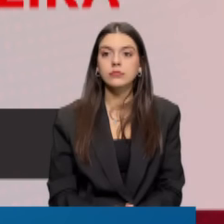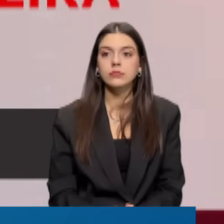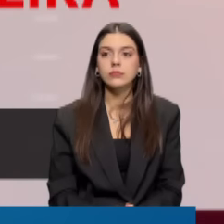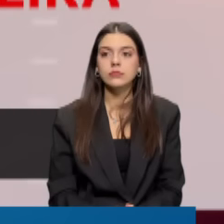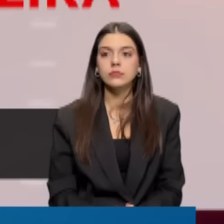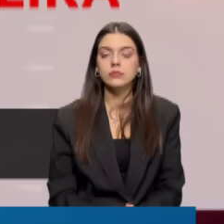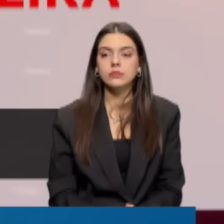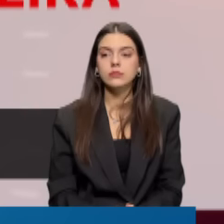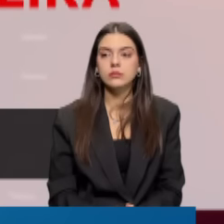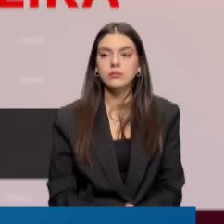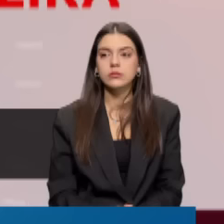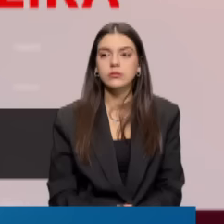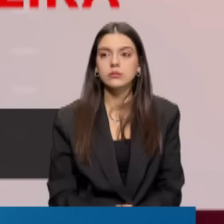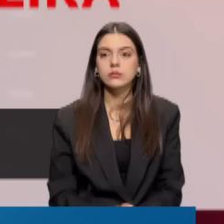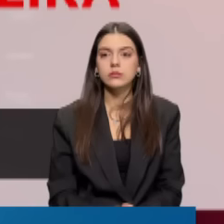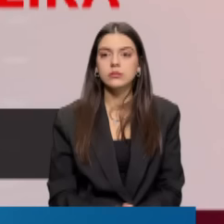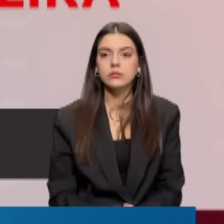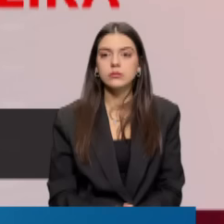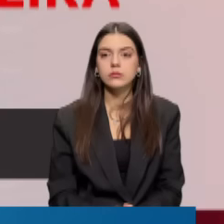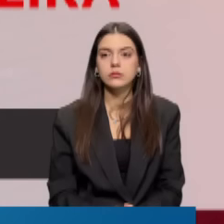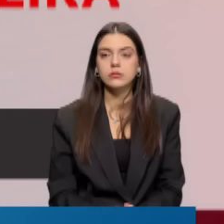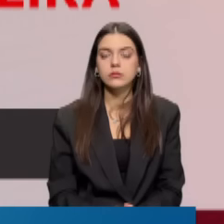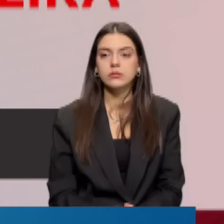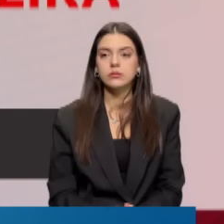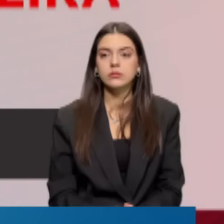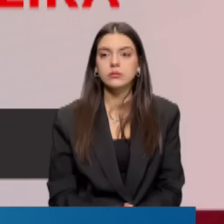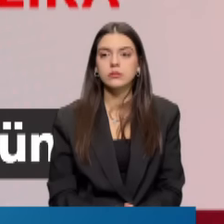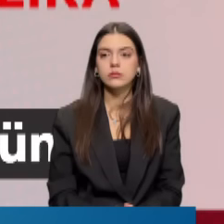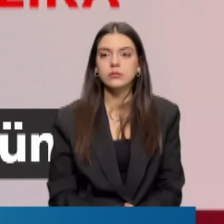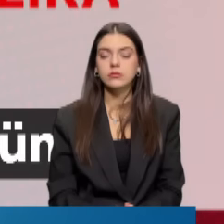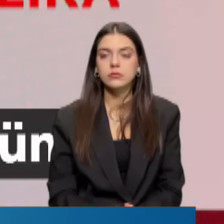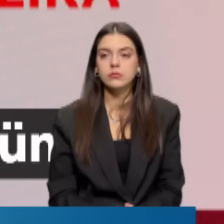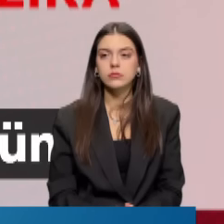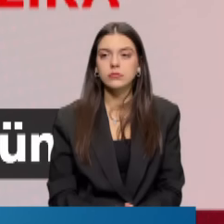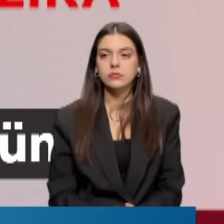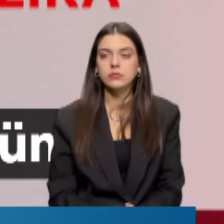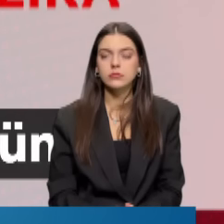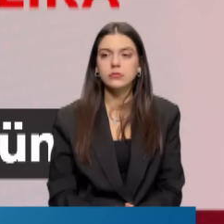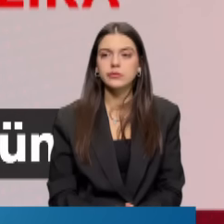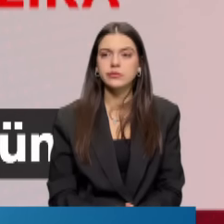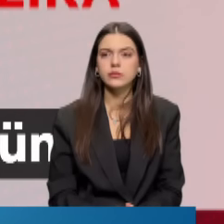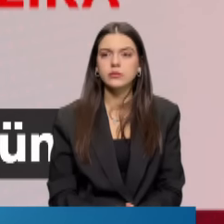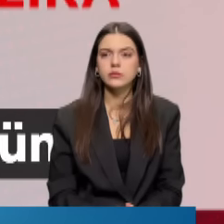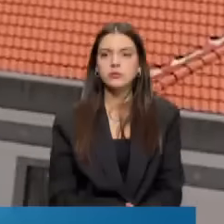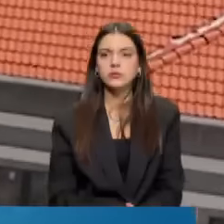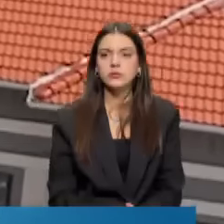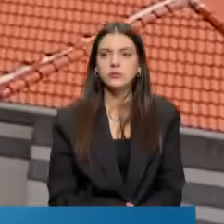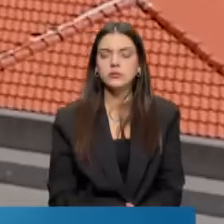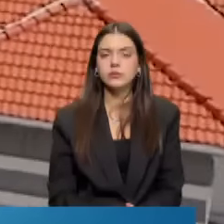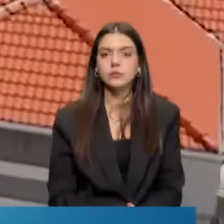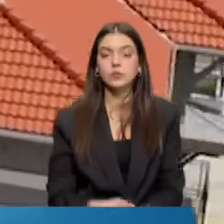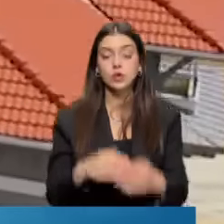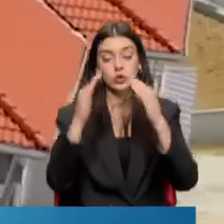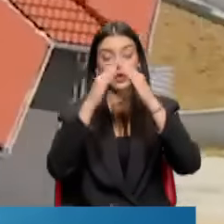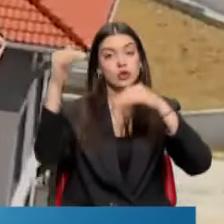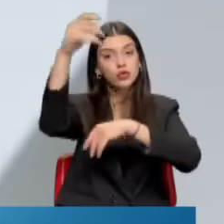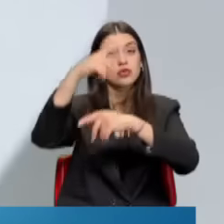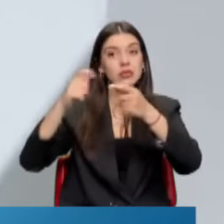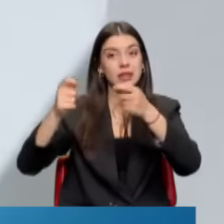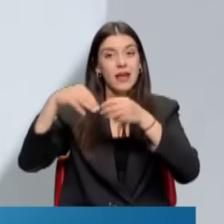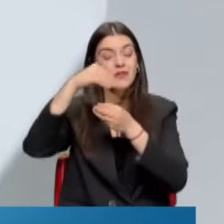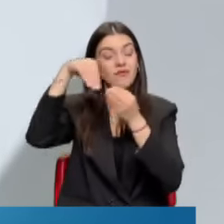bir Biz şu anda 100 metrekare konutu 2,5 milyona mal edebiliyoruz E buna bir de Finans maliyetini getirdiğini düşünün yüksek faizli krediyle